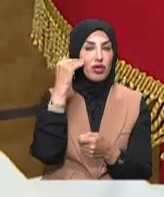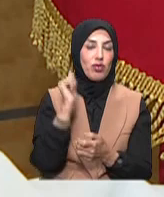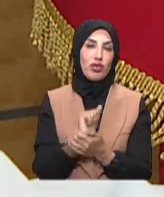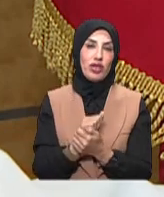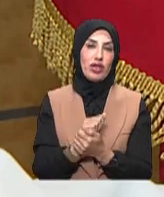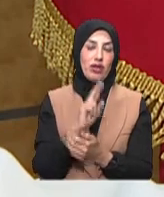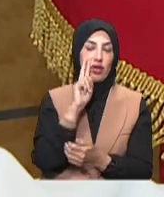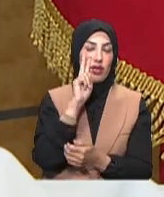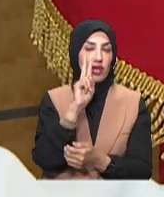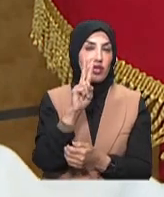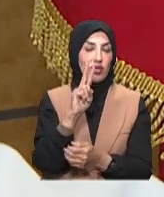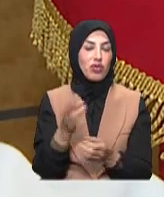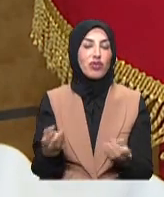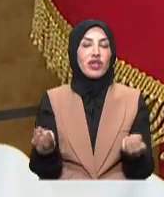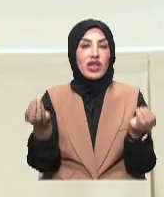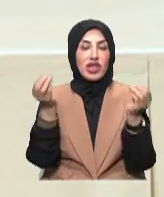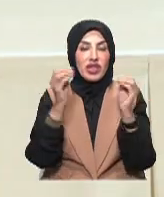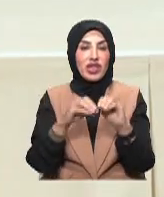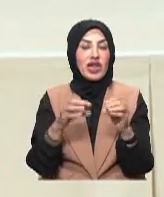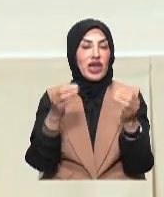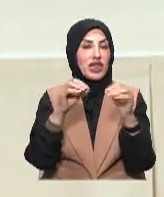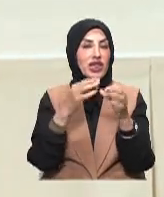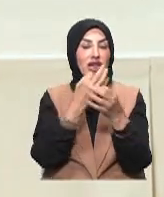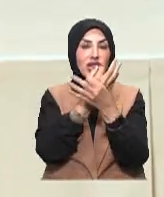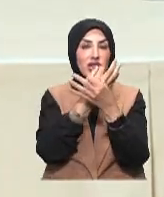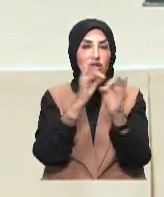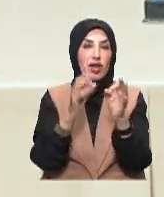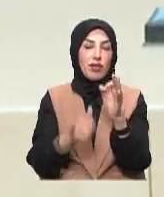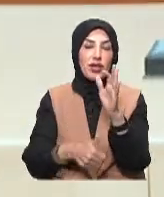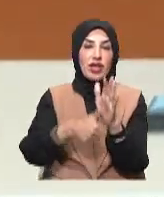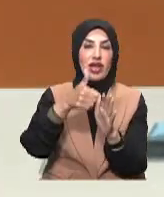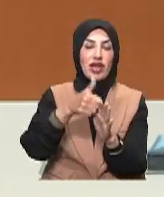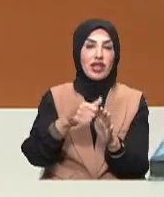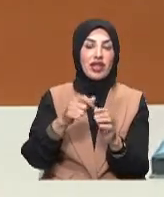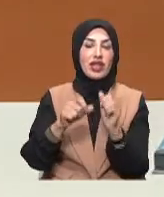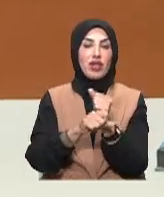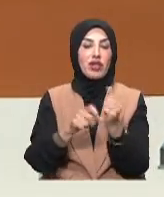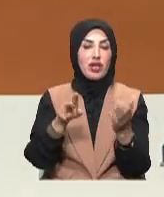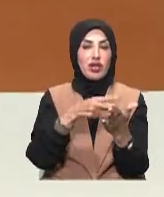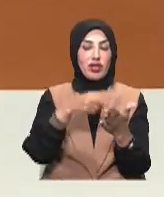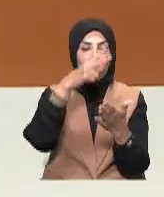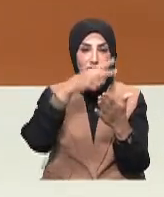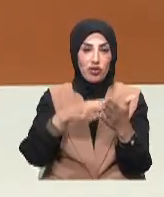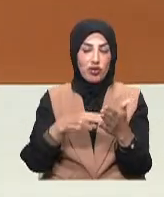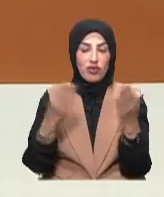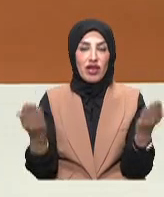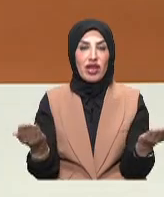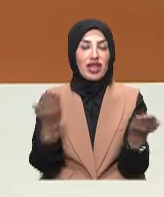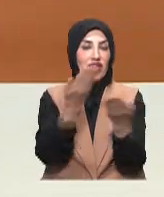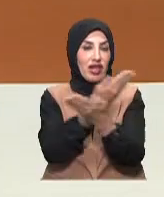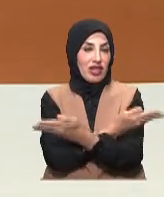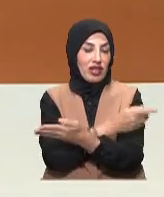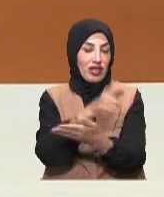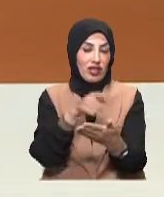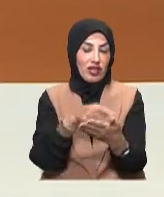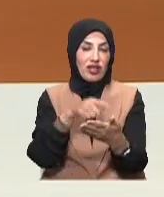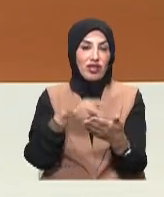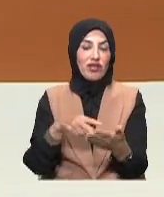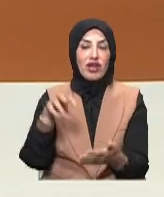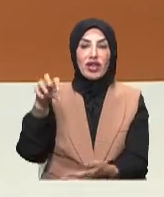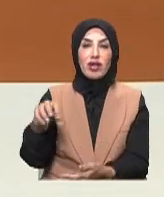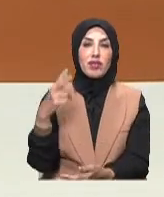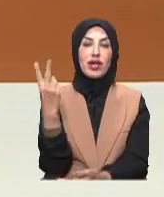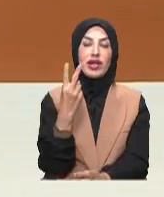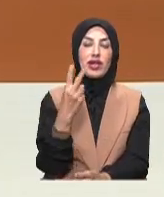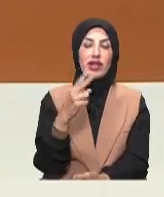لكثير من التوسع هذه الاتفاقيه بمثابه توطي للعلاقات التجاريه والاقتصاديه بين البلدين